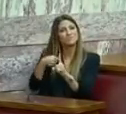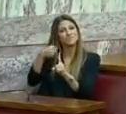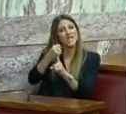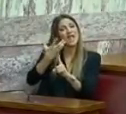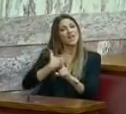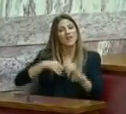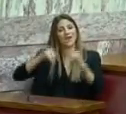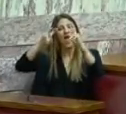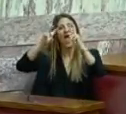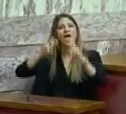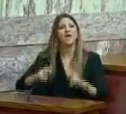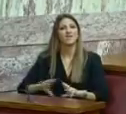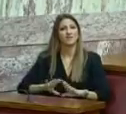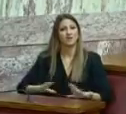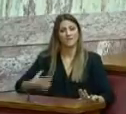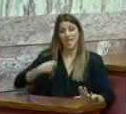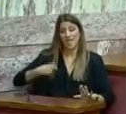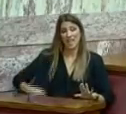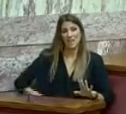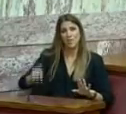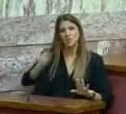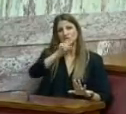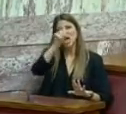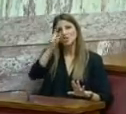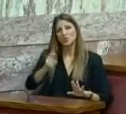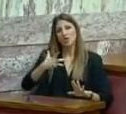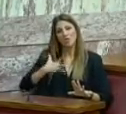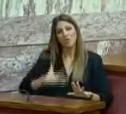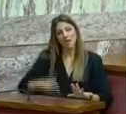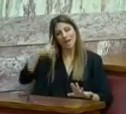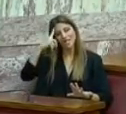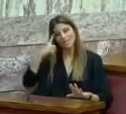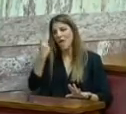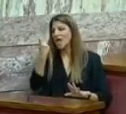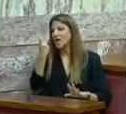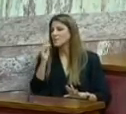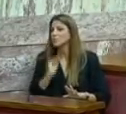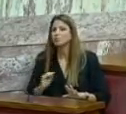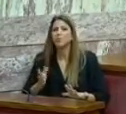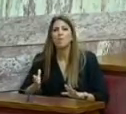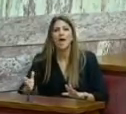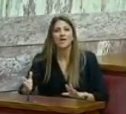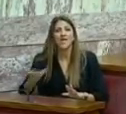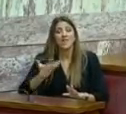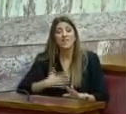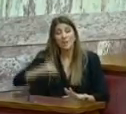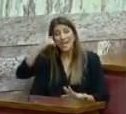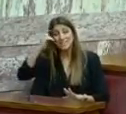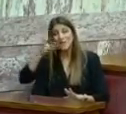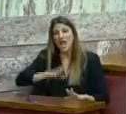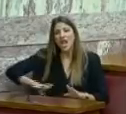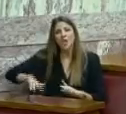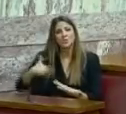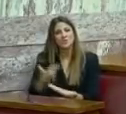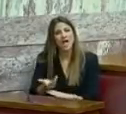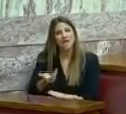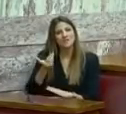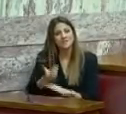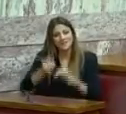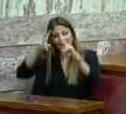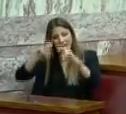δημόσιας ζωής, έτοιμα πολλών ετών, ακριβώς καταγεγραμμένο με τον πιο